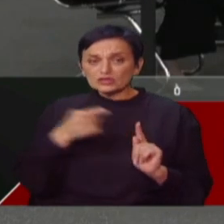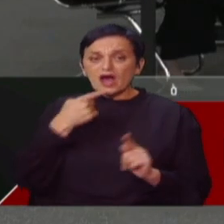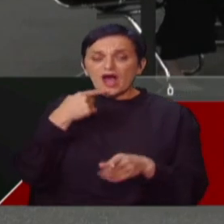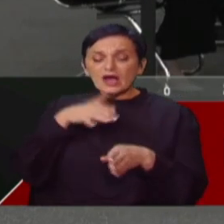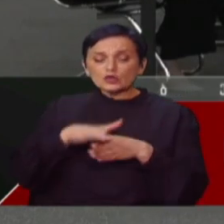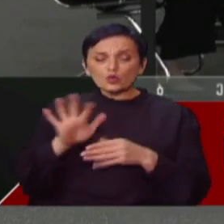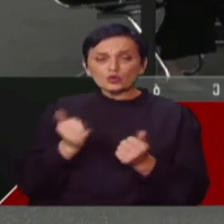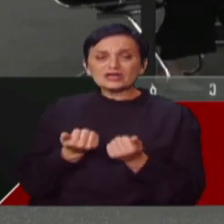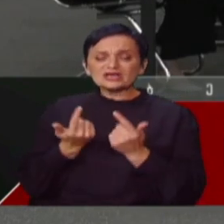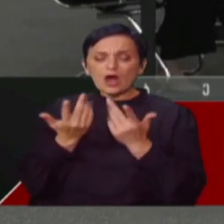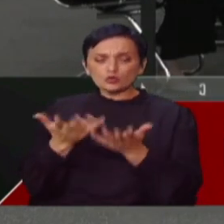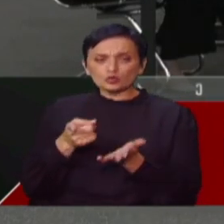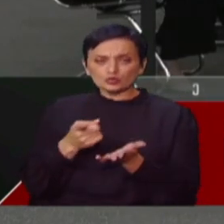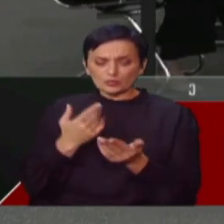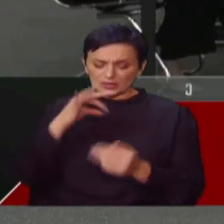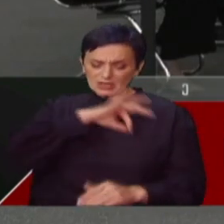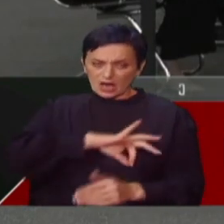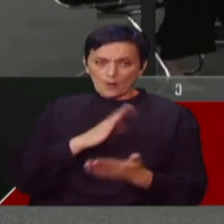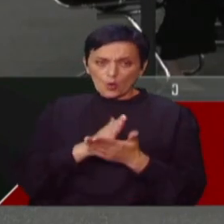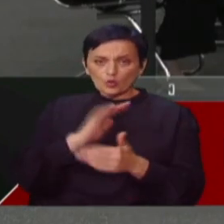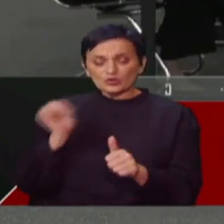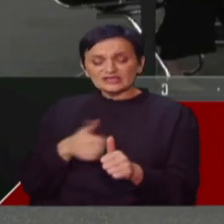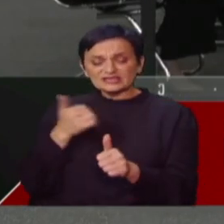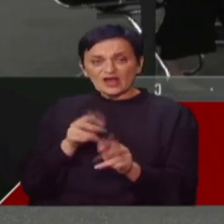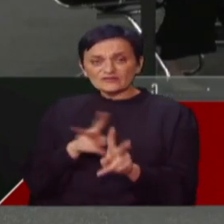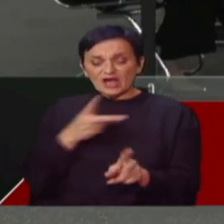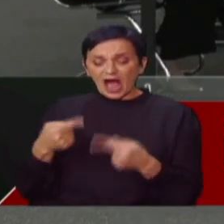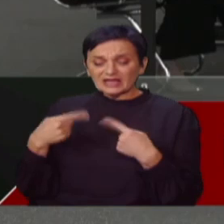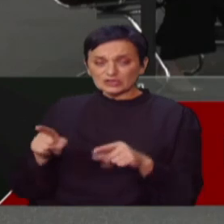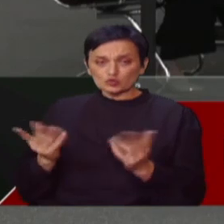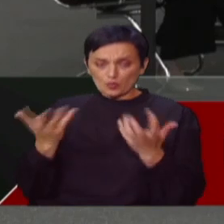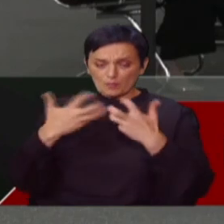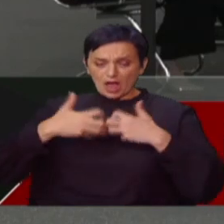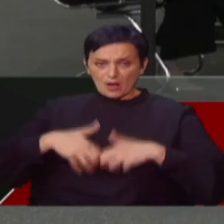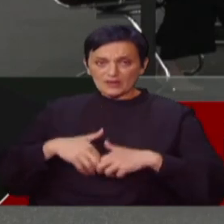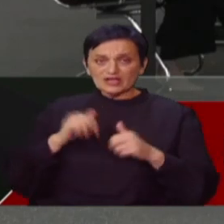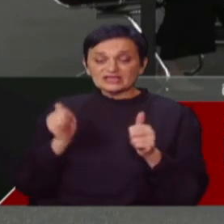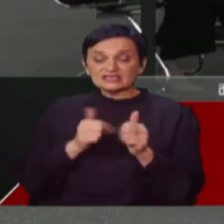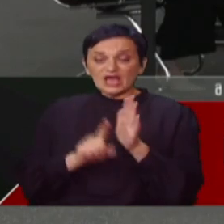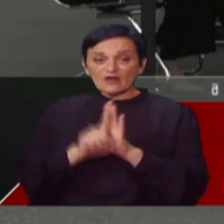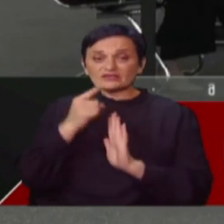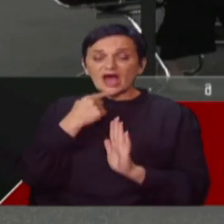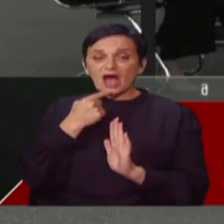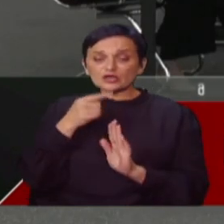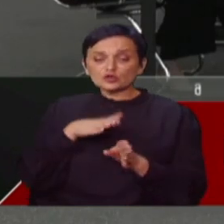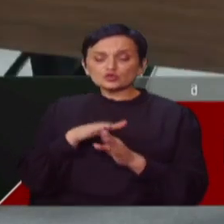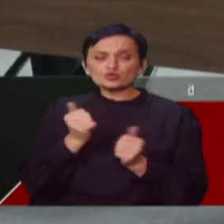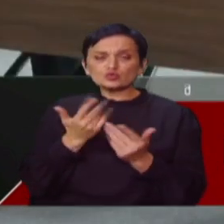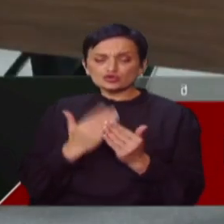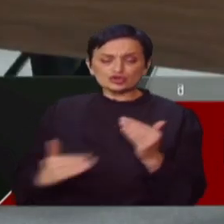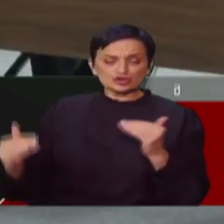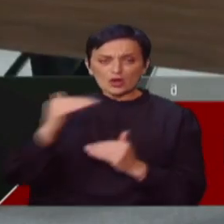არასრულწლოვანთა რაოდენობა, რომელთა მიმართ გამოყენებულია დევნის ალტერნატიული მექანიზმი, ჭარბობს დევნადაწყებული არასრულწლოვანების